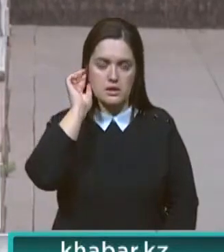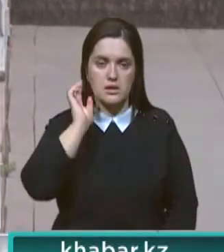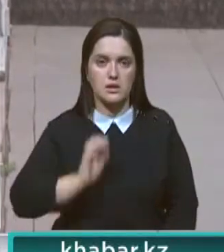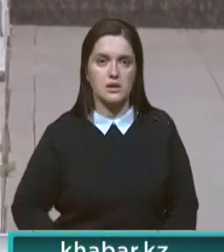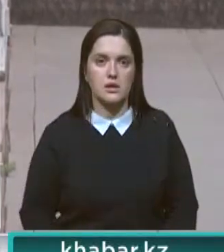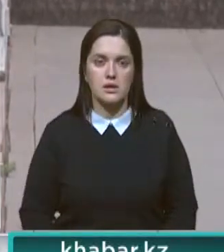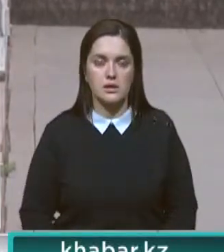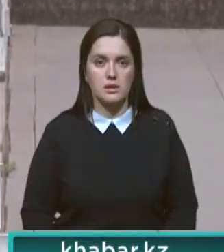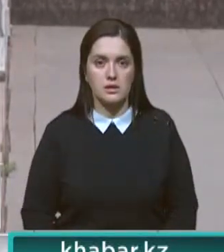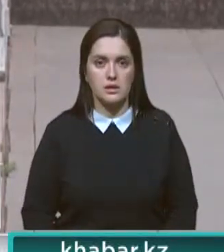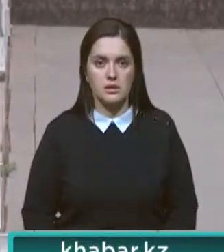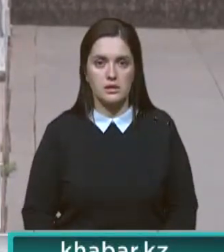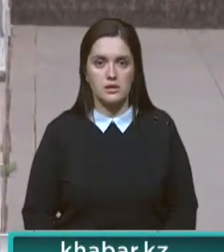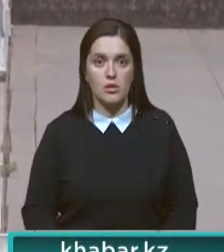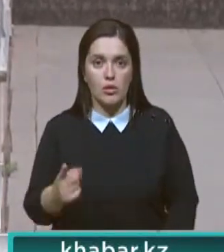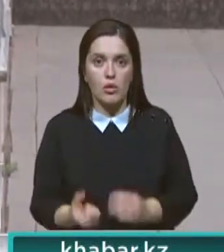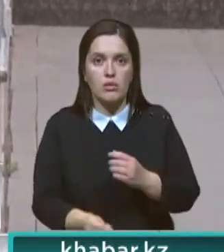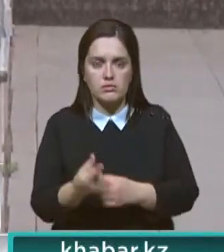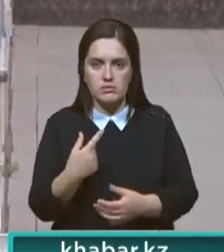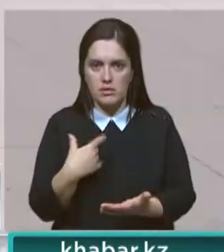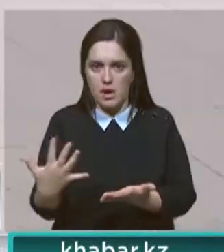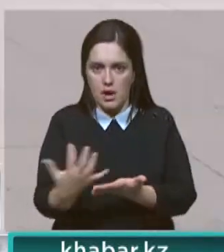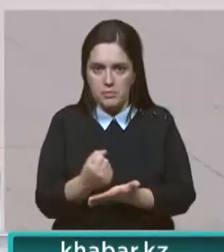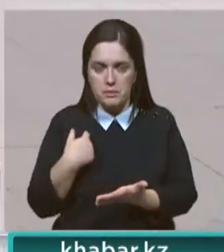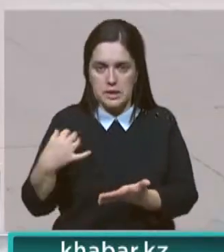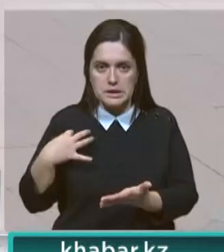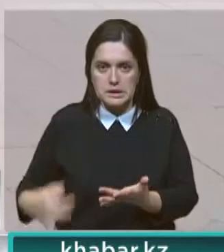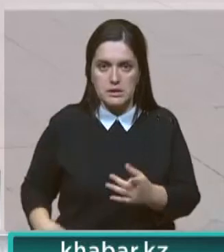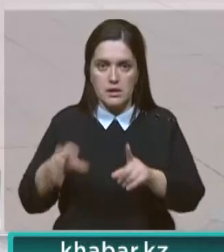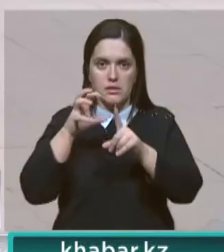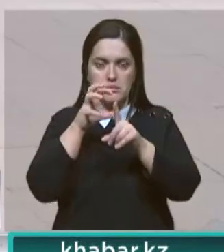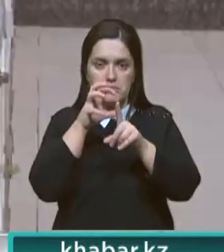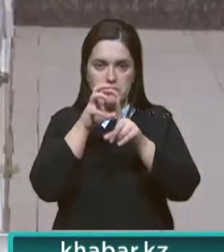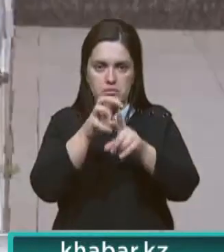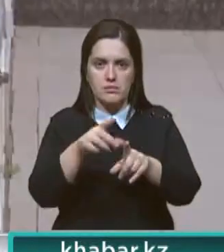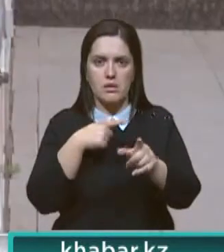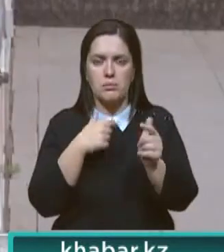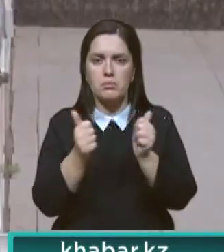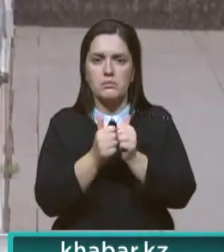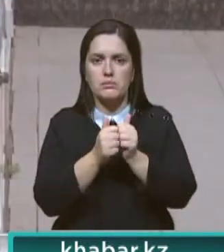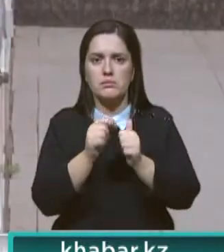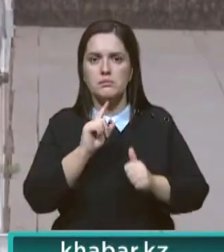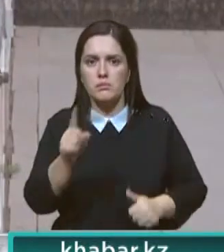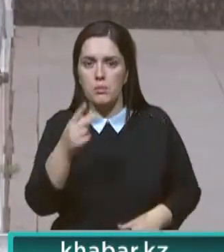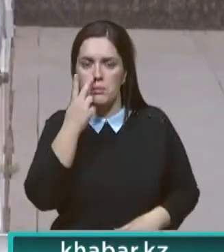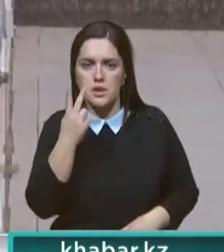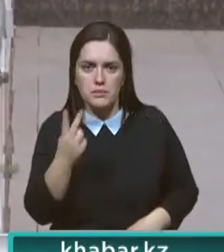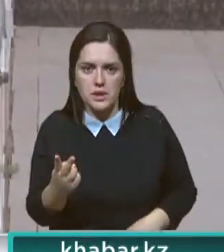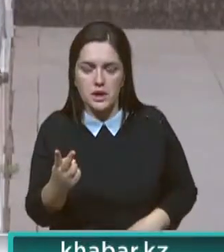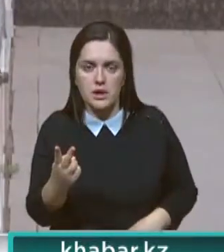нашла это у своего сына в рюкзаке. Я заходила в магазин, ближайший возле дома, чтобы